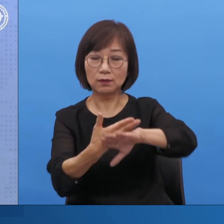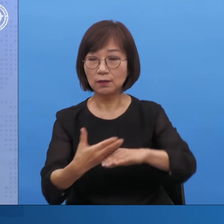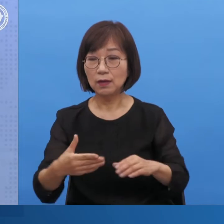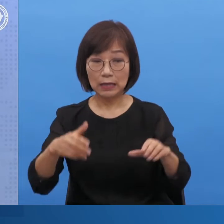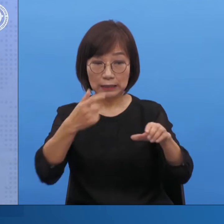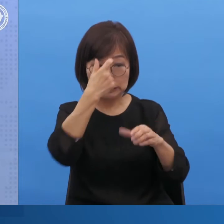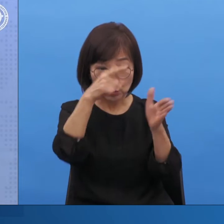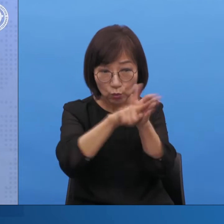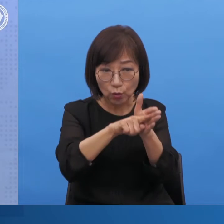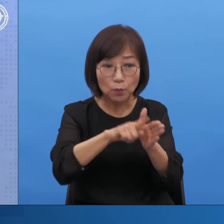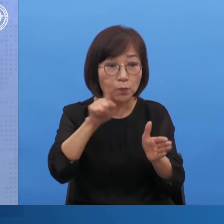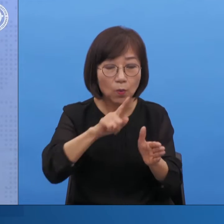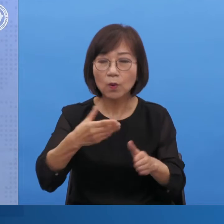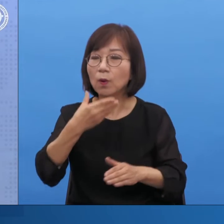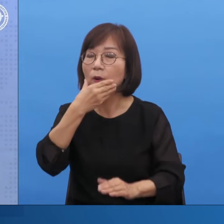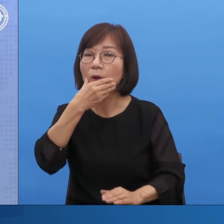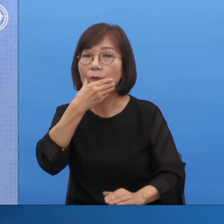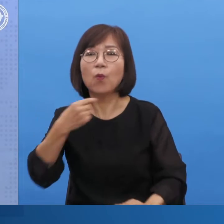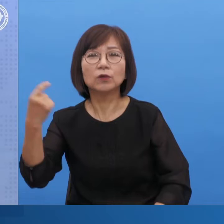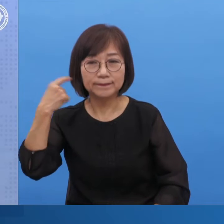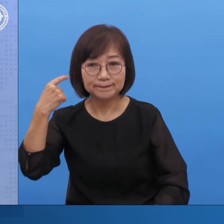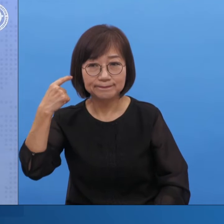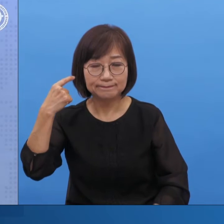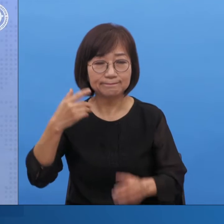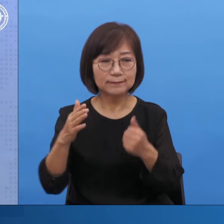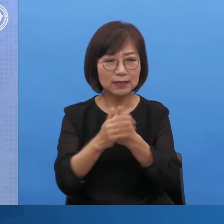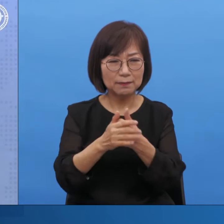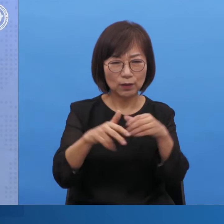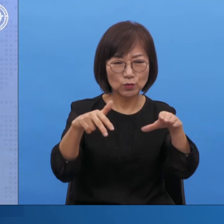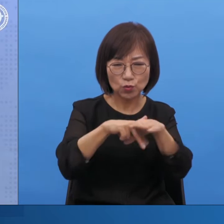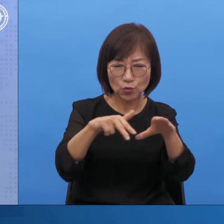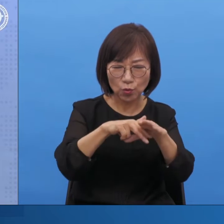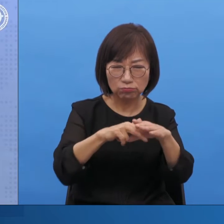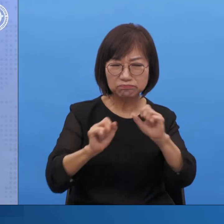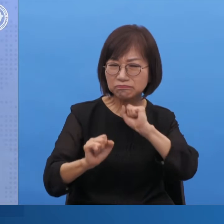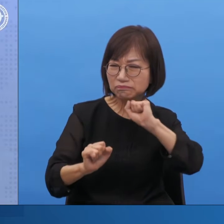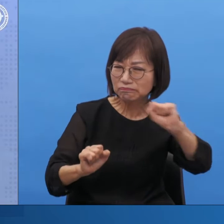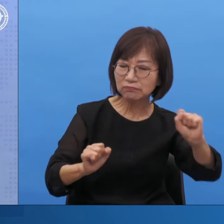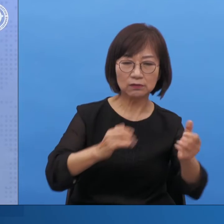is not a religion; 그렇죠. it's a gospel. 종교에서 벗어나야 돼요. You have to come out from religion.